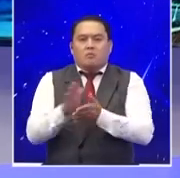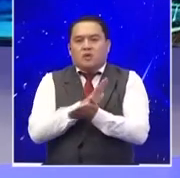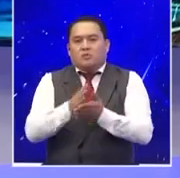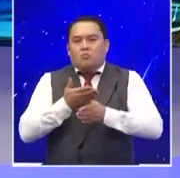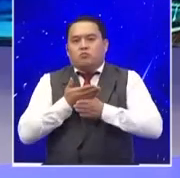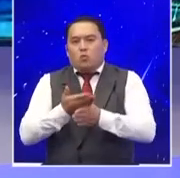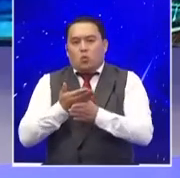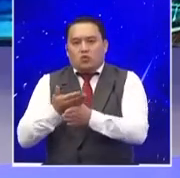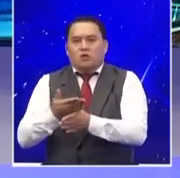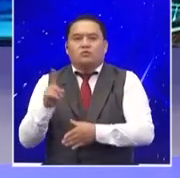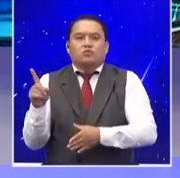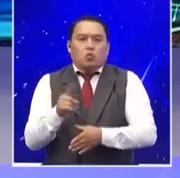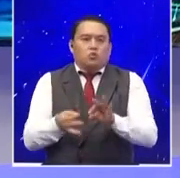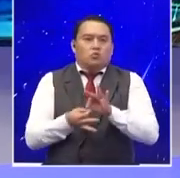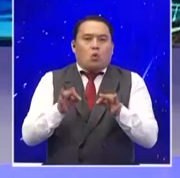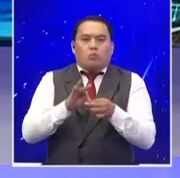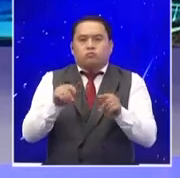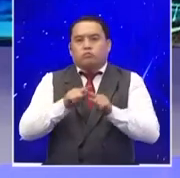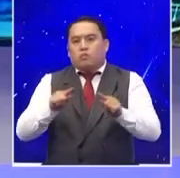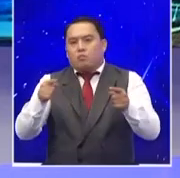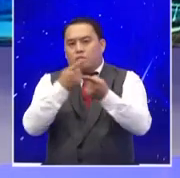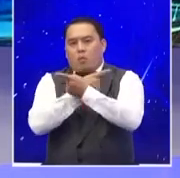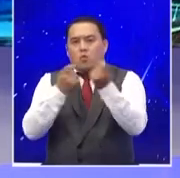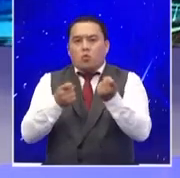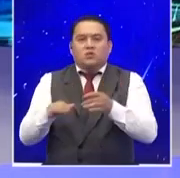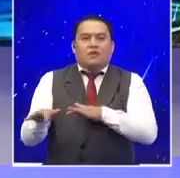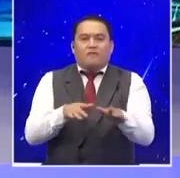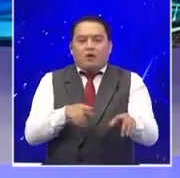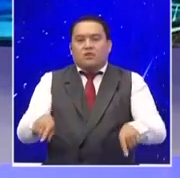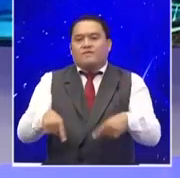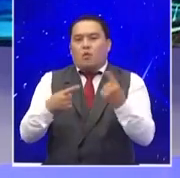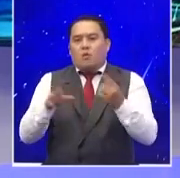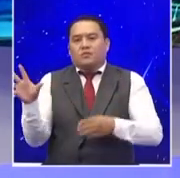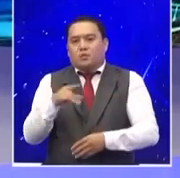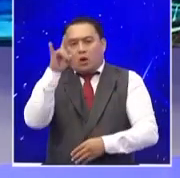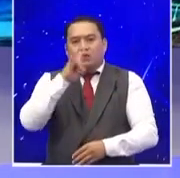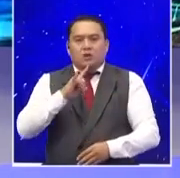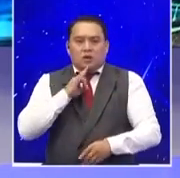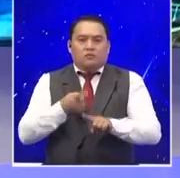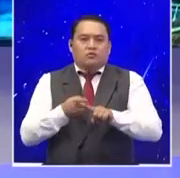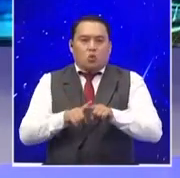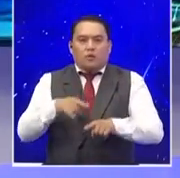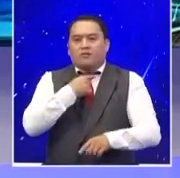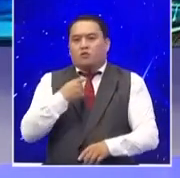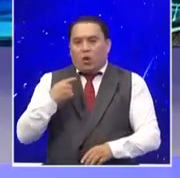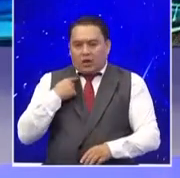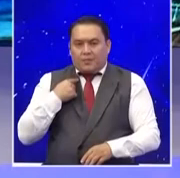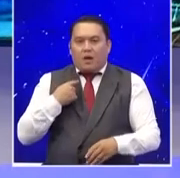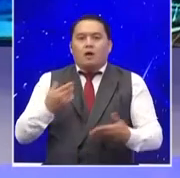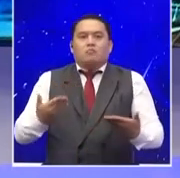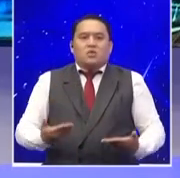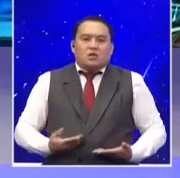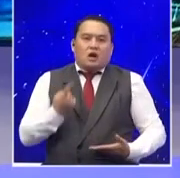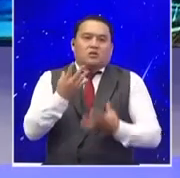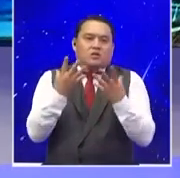непростых задач. Но, несмотря на трудности, популярное волонтерское движение набирает обороты по всему Казахстану, в том числе и в Талдыкургане.